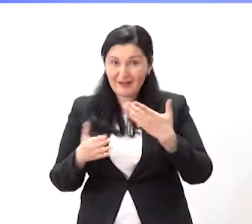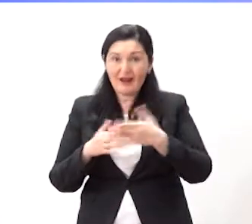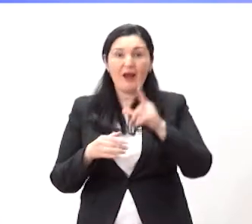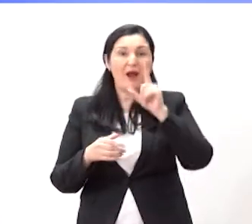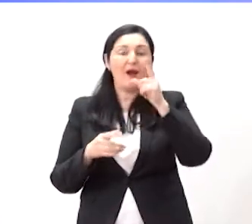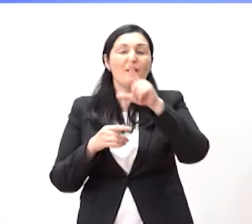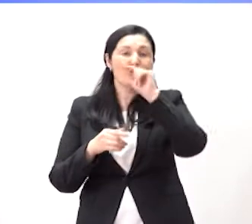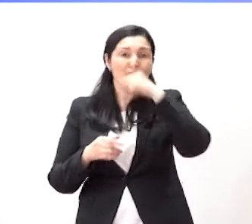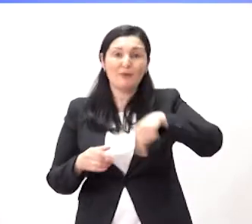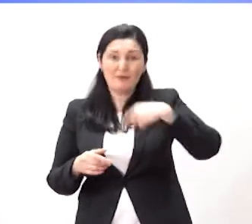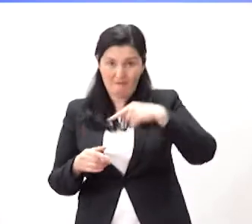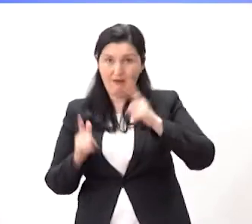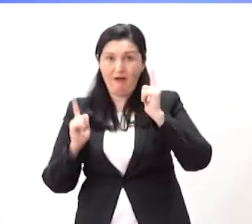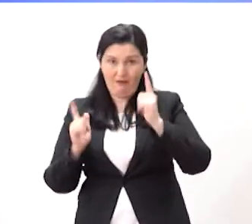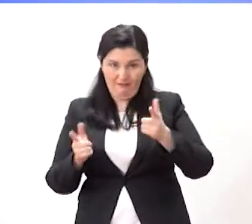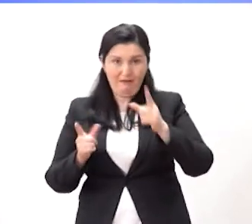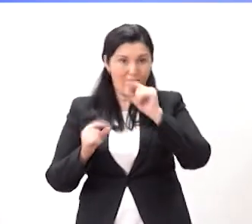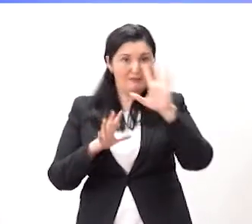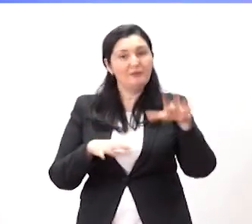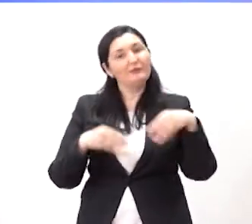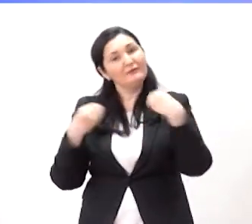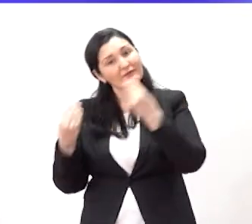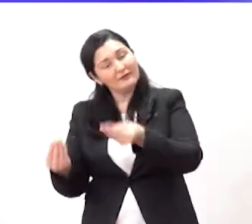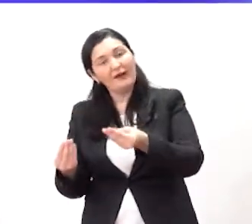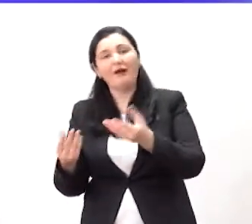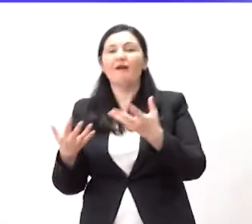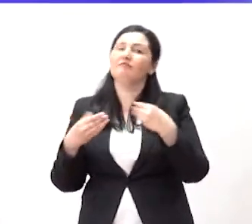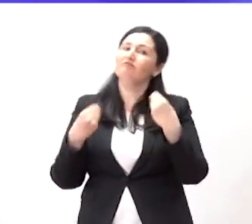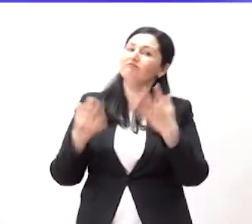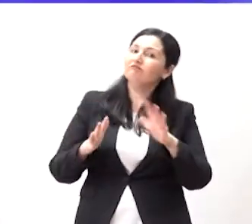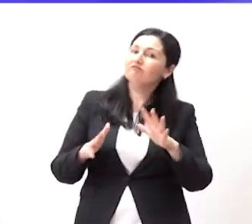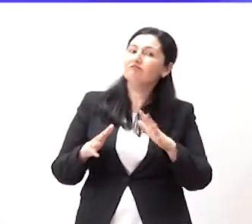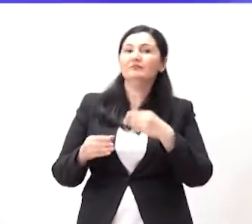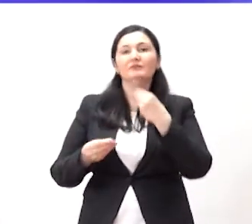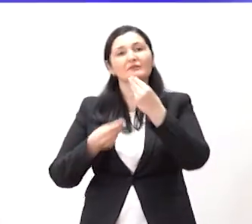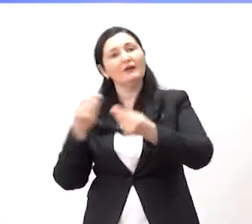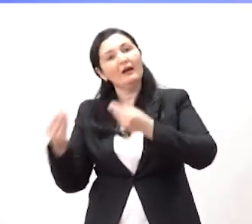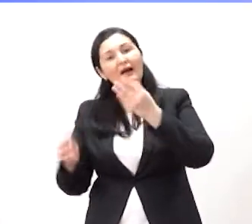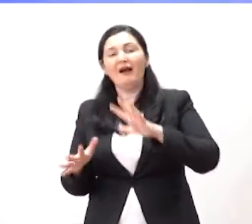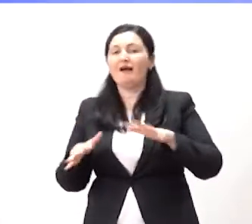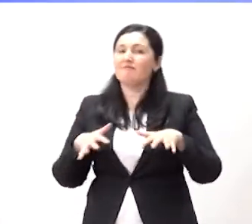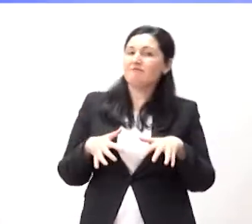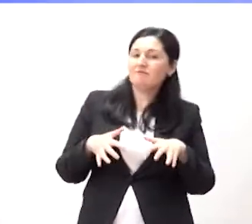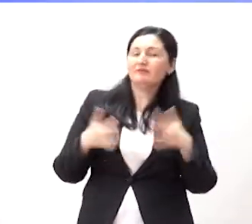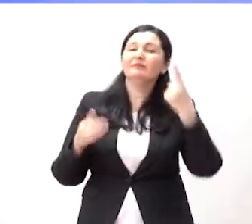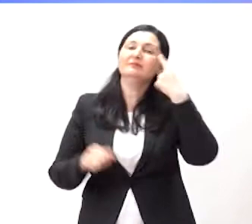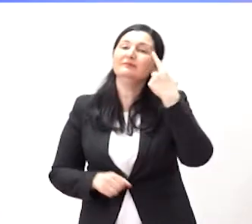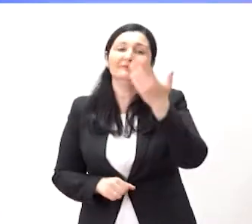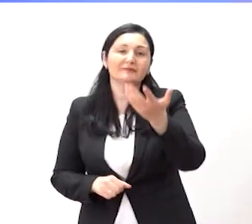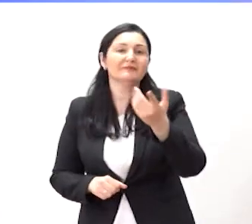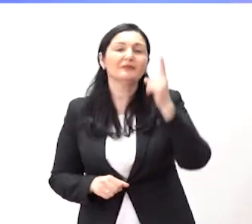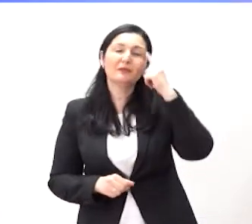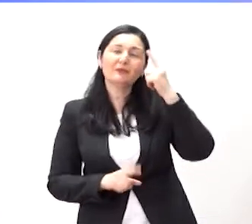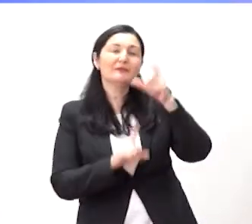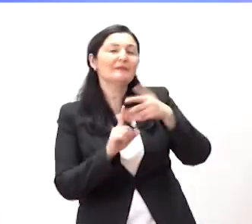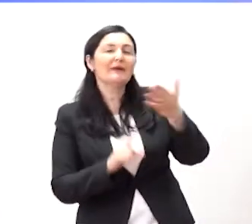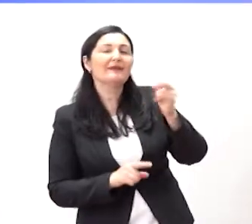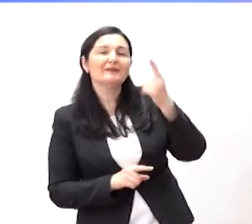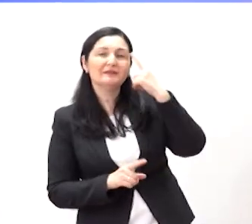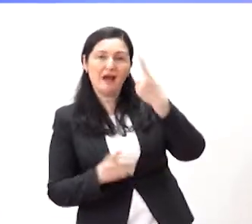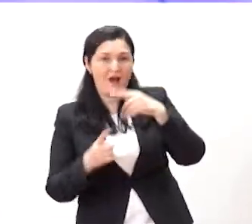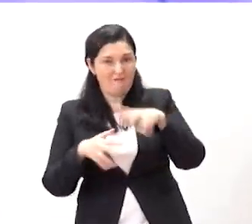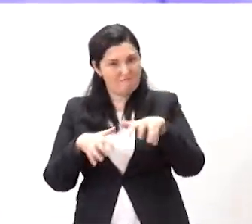مرغ مرجان راضی می شود که چوجه ها را صاحبانشون برند. عزیز جان، لبای، تو چی فکر